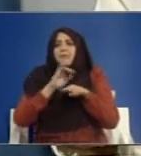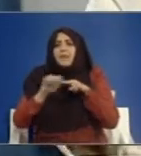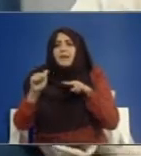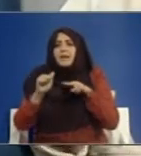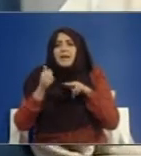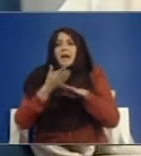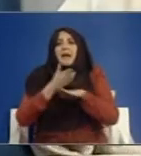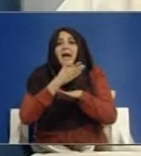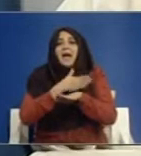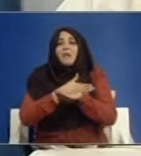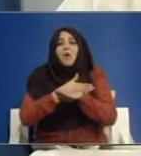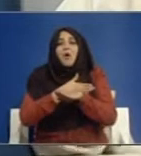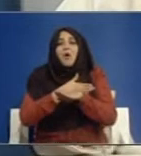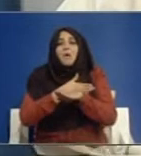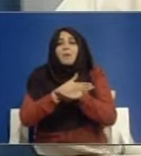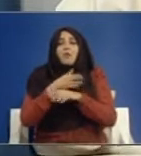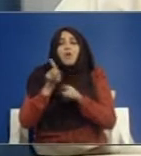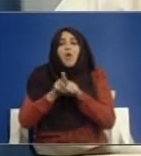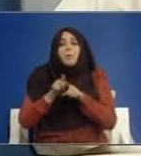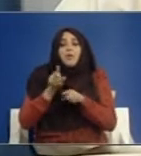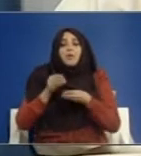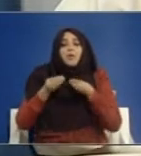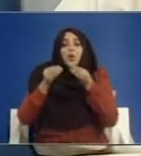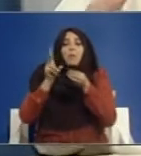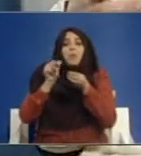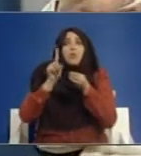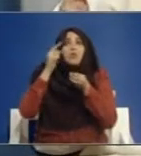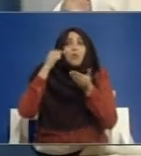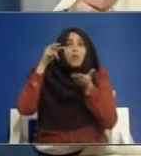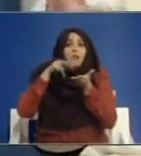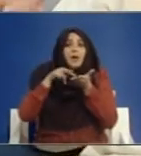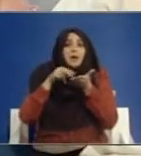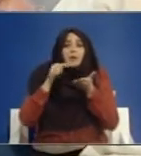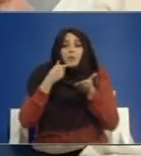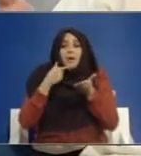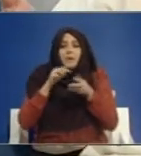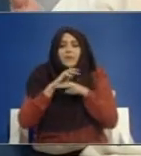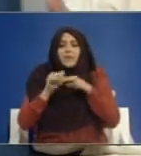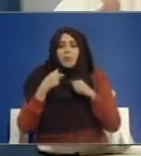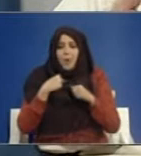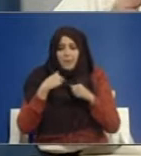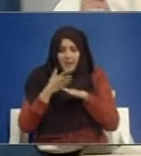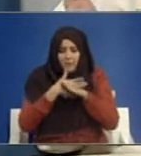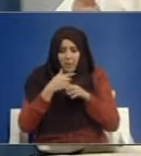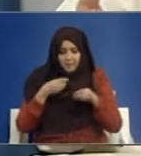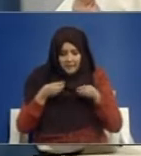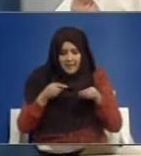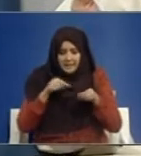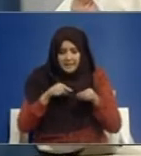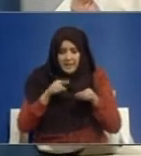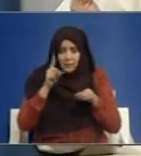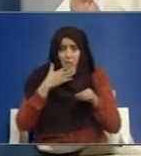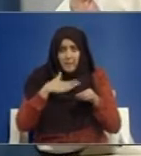على مرضاة الله وسخطه. هل هذا الفعل يرضي الله أو يسخطه؟